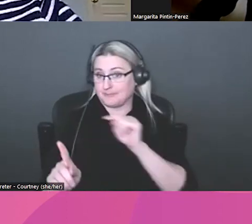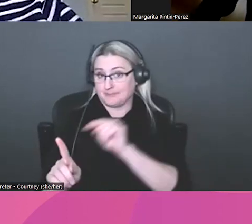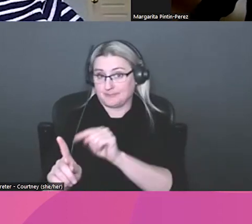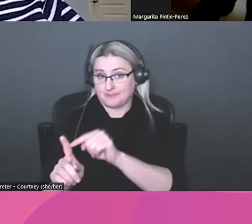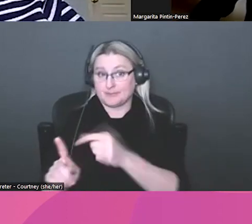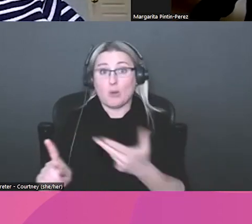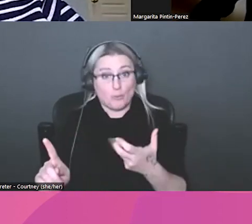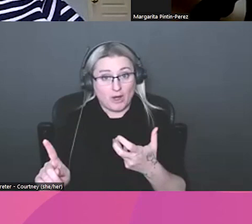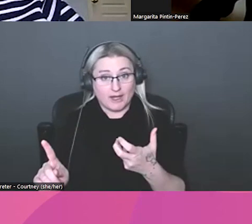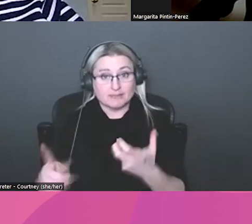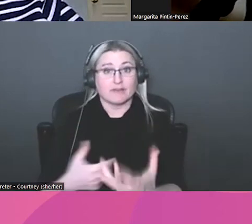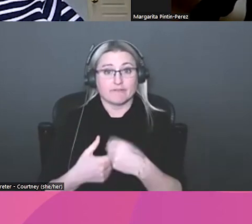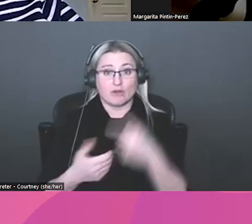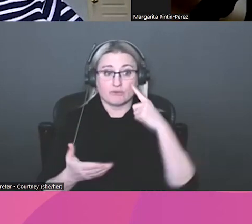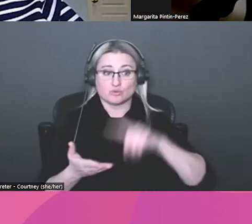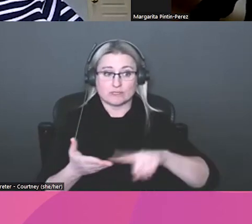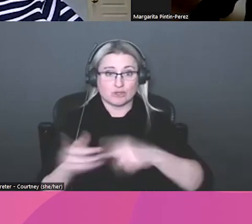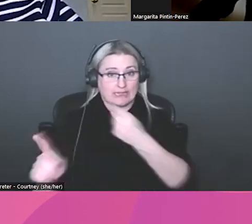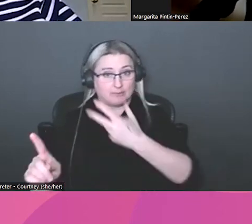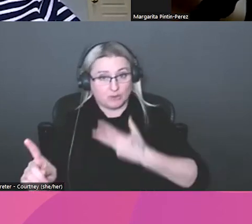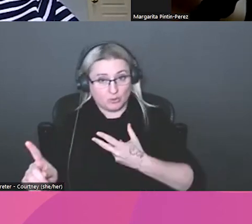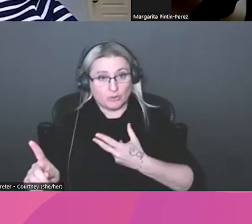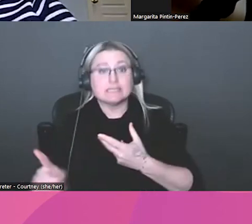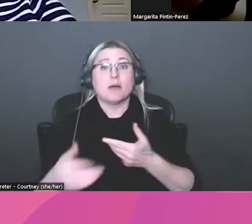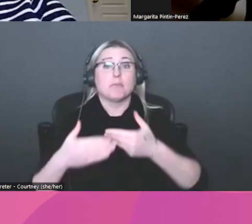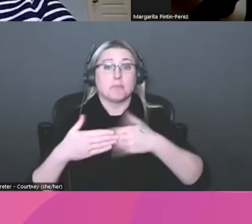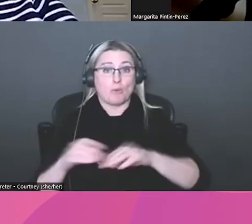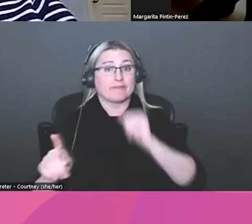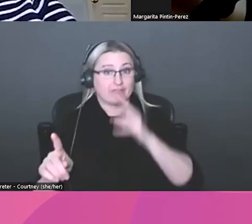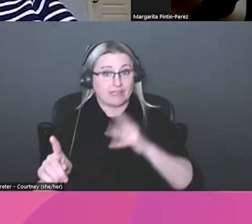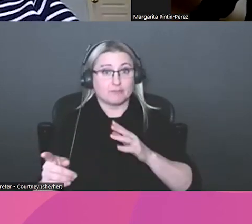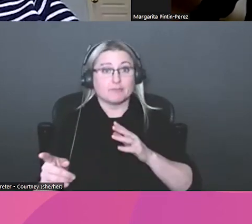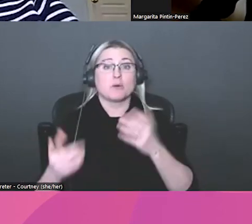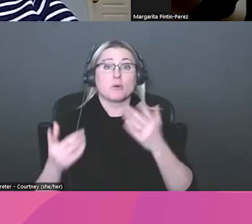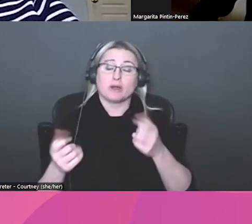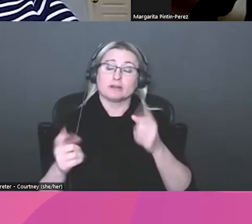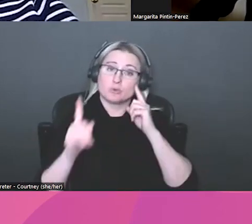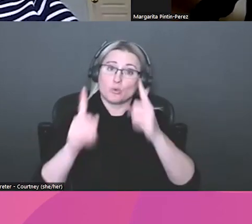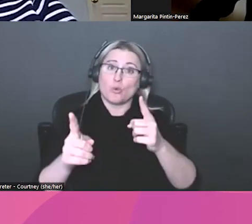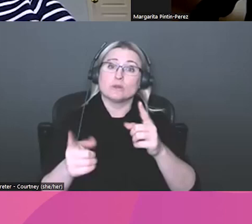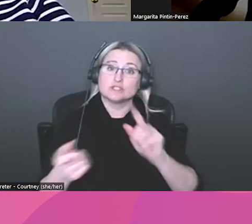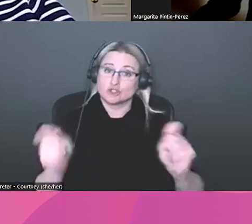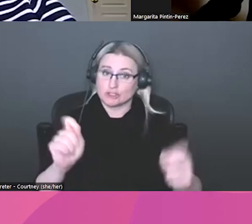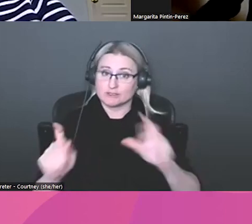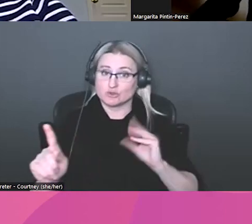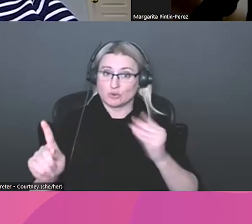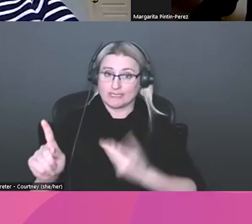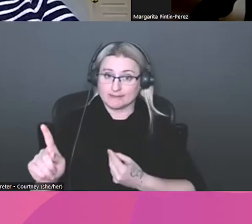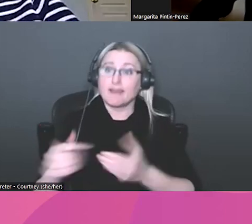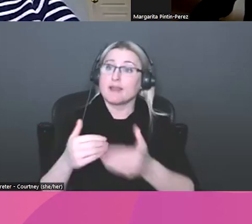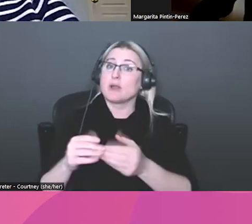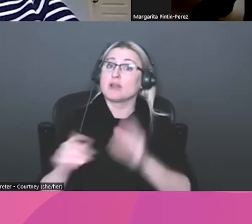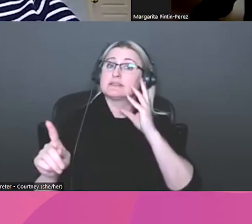et la chirurgie. Alors, cette personne qui voulait participer à ma recherche a indiqué qu'elle avait été désignée femme à la naissance et c'est la raison pour laquelle elle